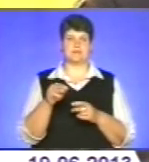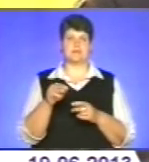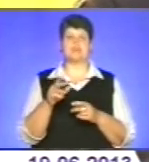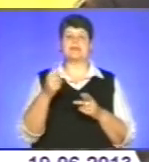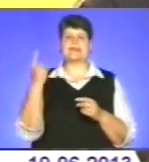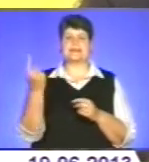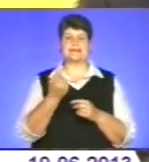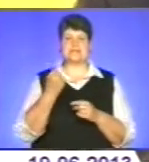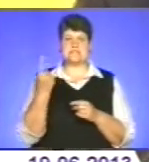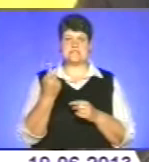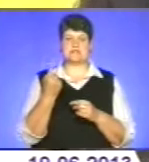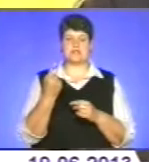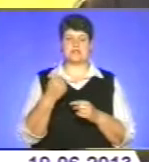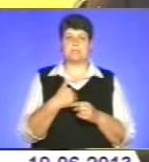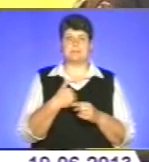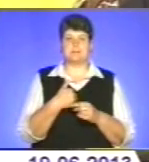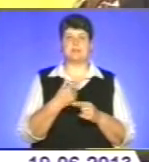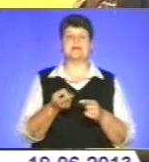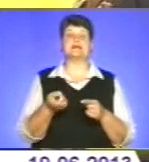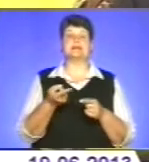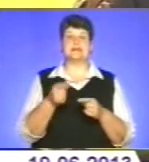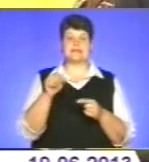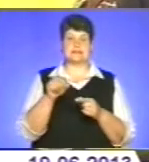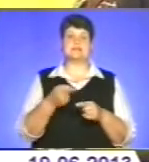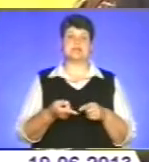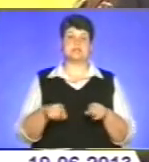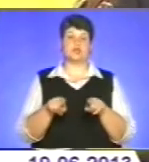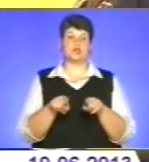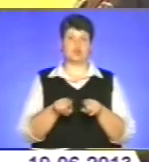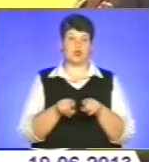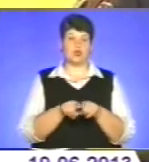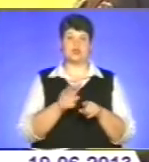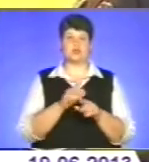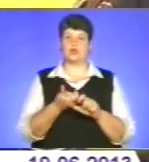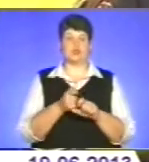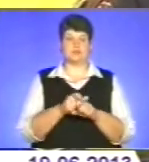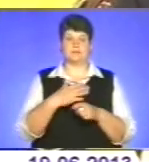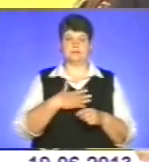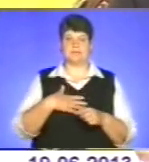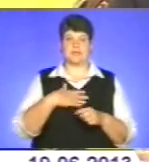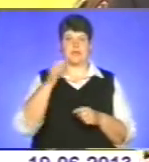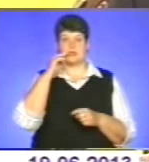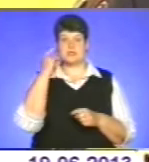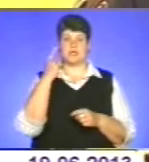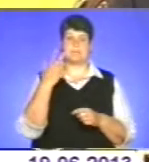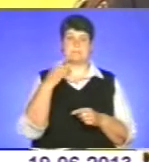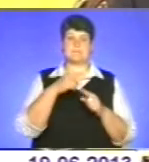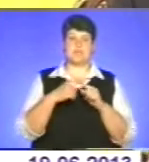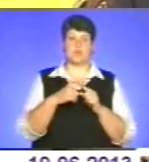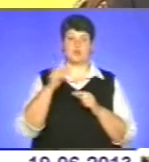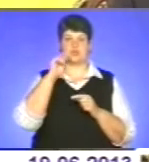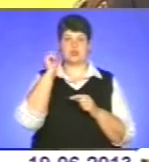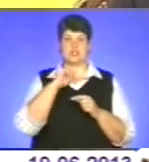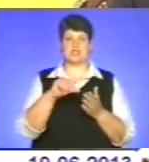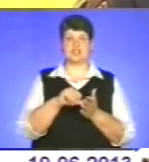Єдине, і ми тут теж особливо не напрягаємося, ні Росія, ні Білорусь, ні Україна, члени